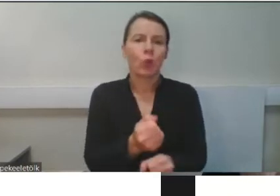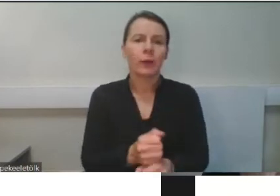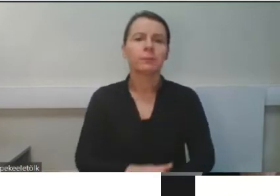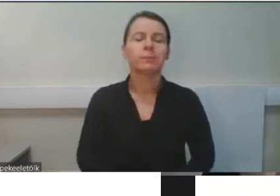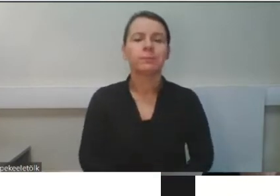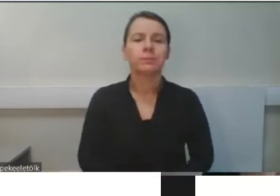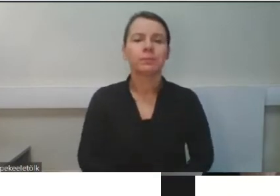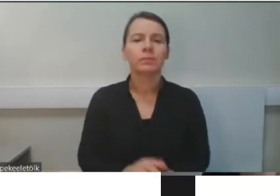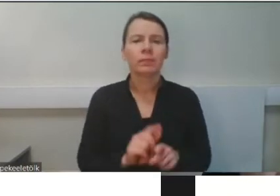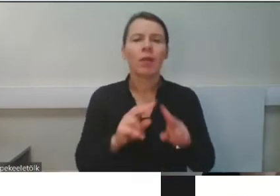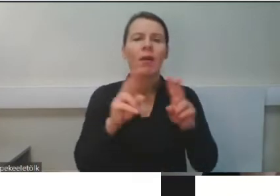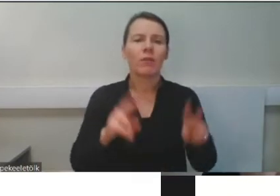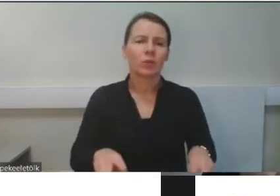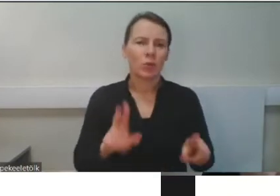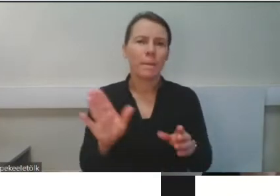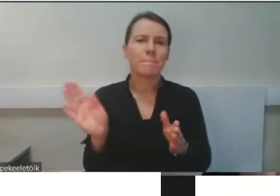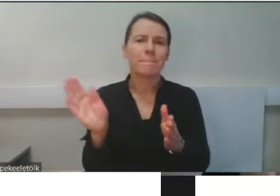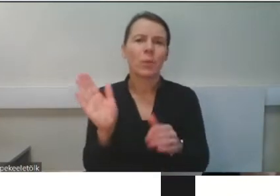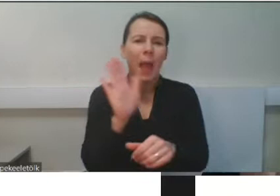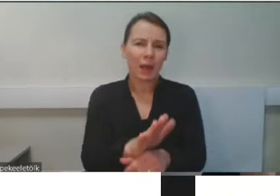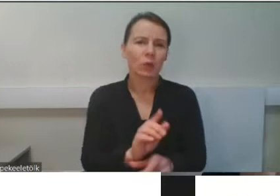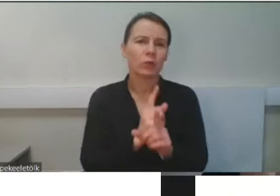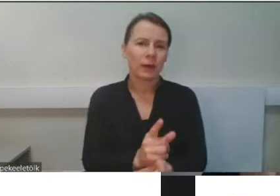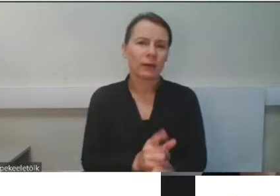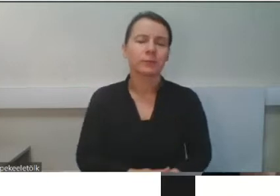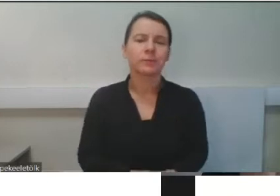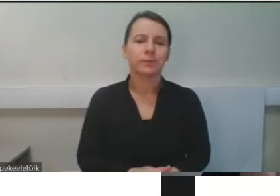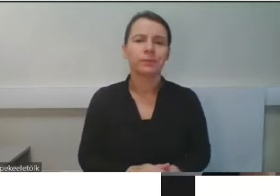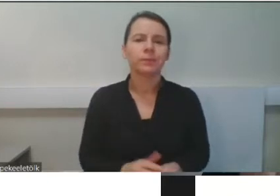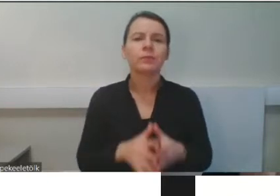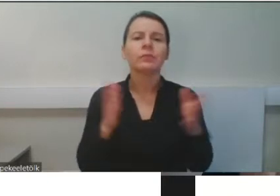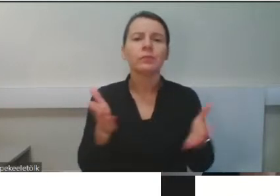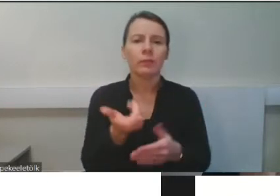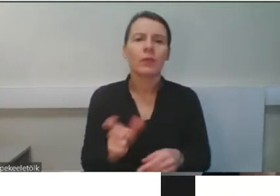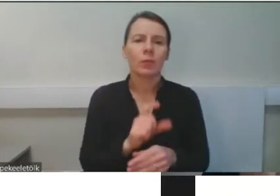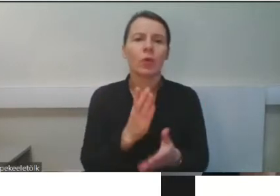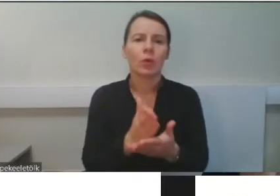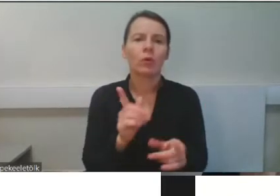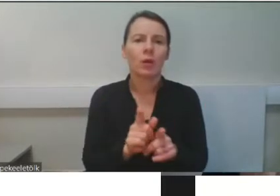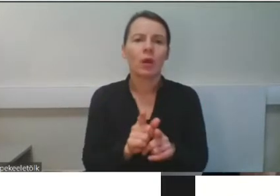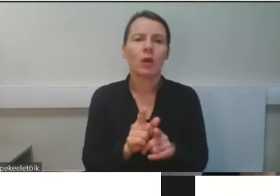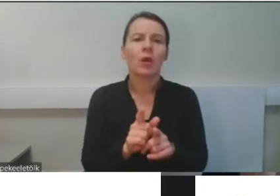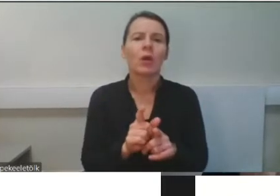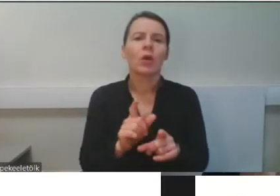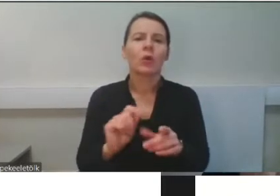need, mida olen järgmisel paaril joonisel ka eraldi välja toonud. ja siit edasi .